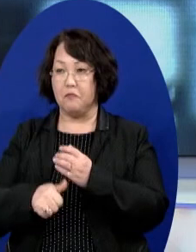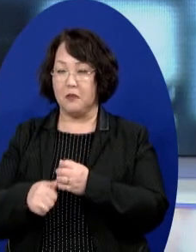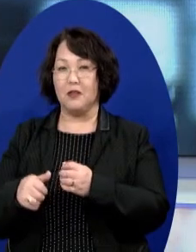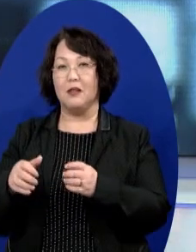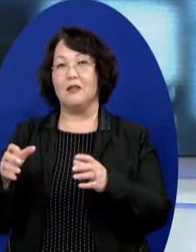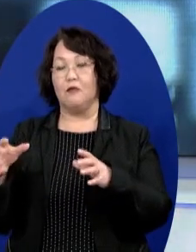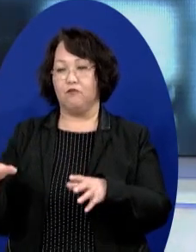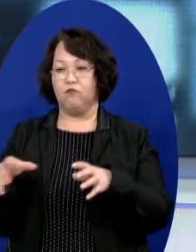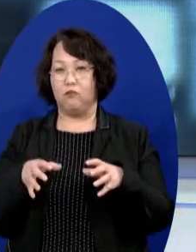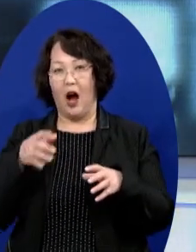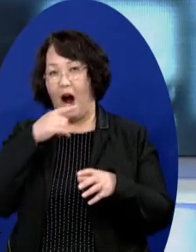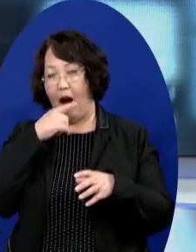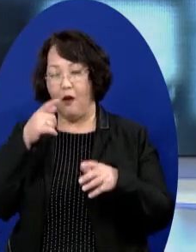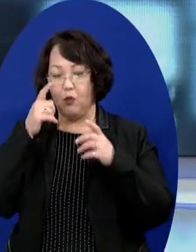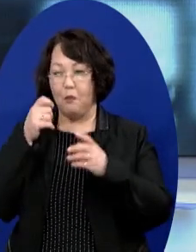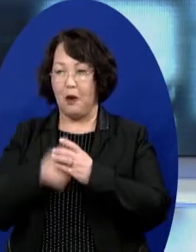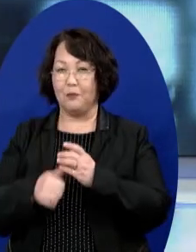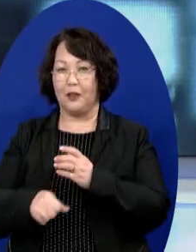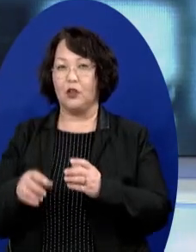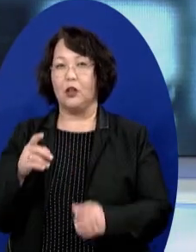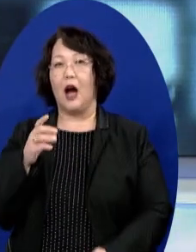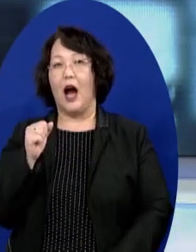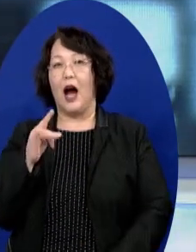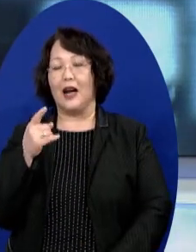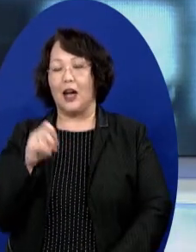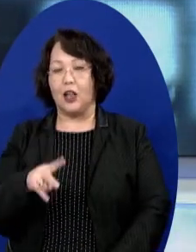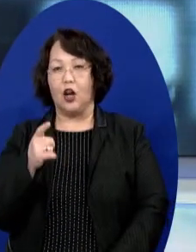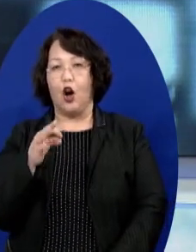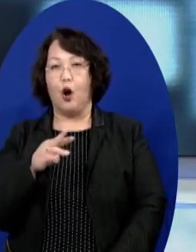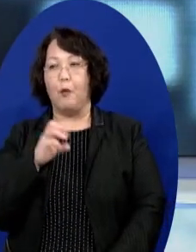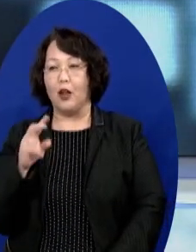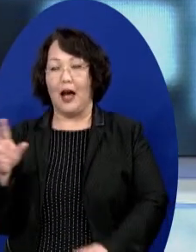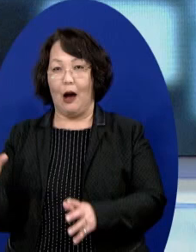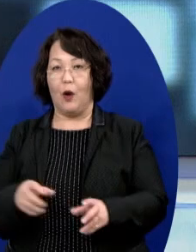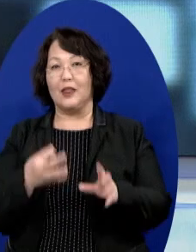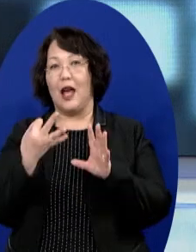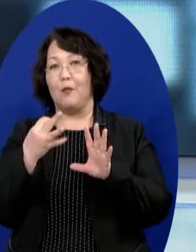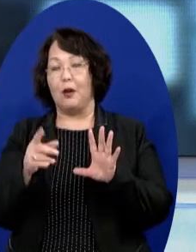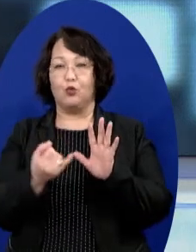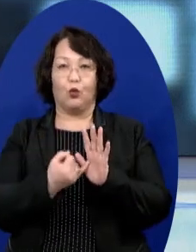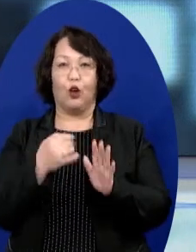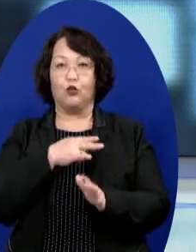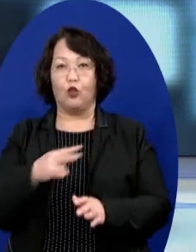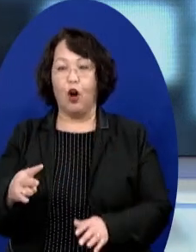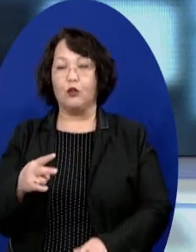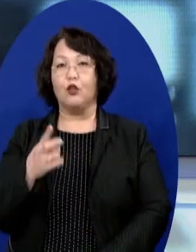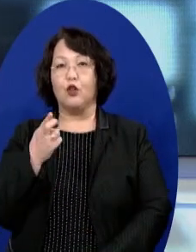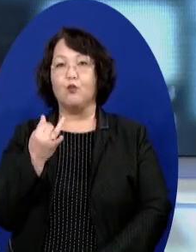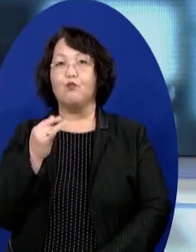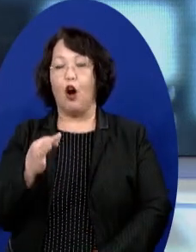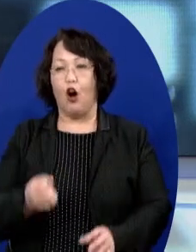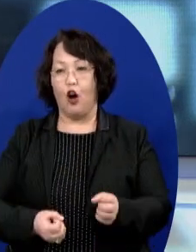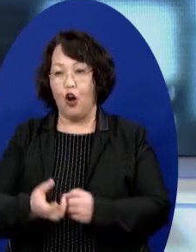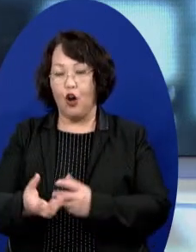аргал. За хомоолны 50% ашиглан жилдээ 8.6 тонн био нүүрс хийх боломжтой эрдэмтэд судалсан байна. За мөн хаягдл